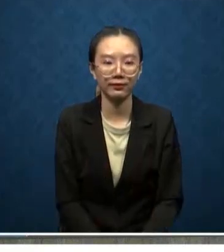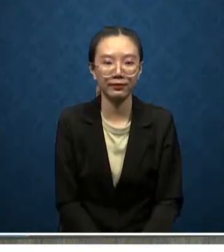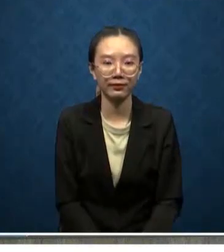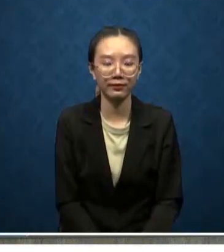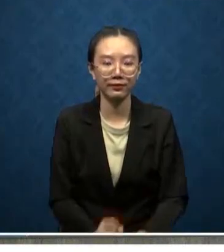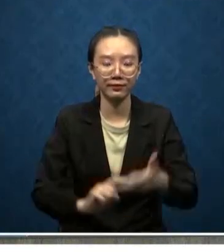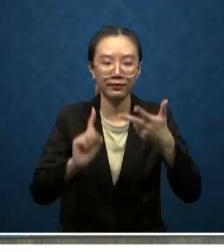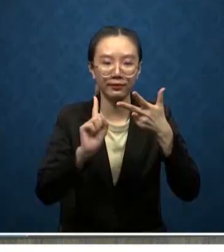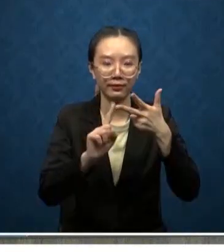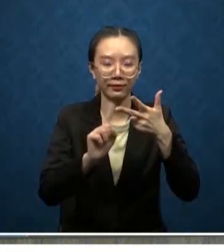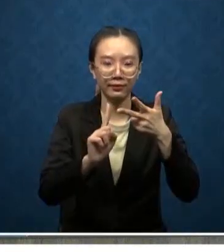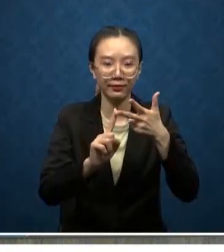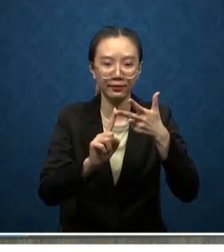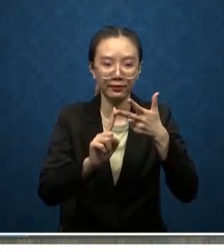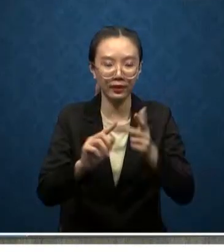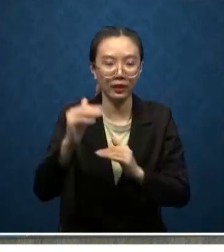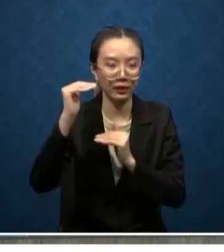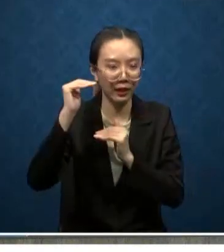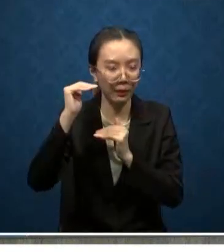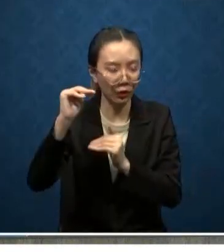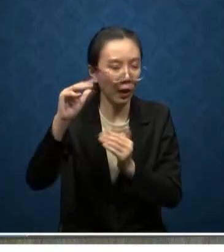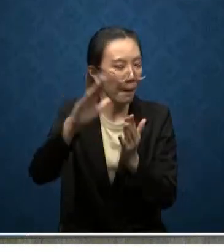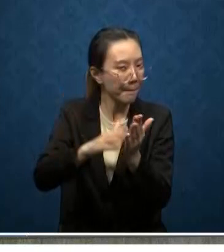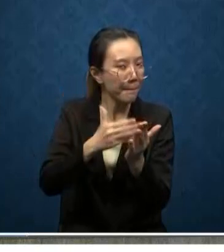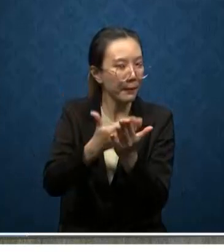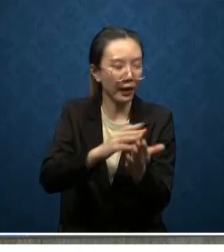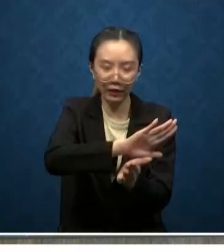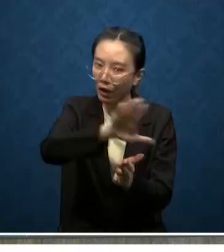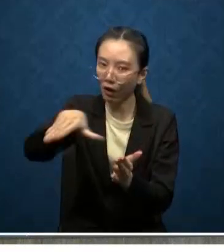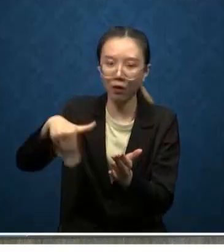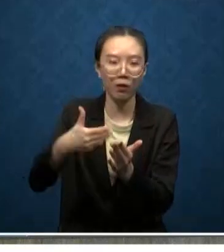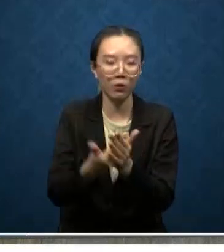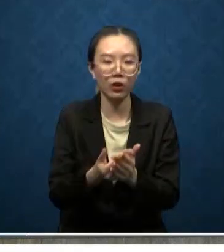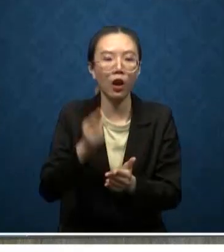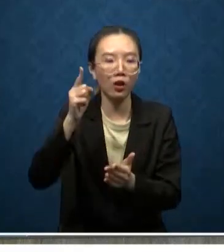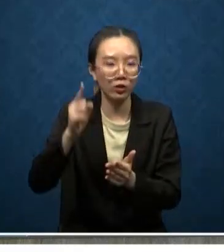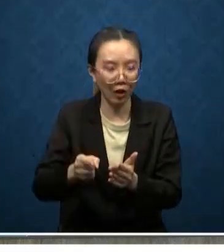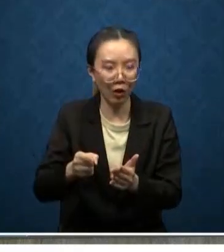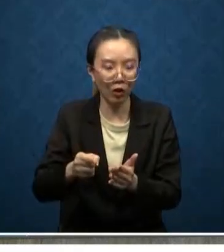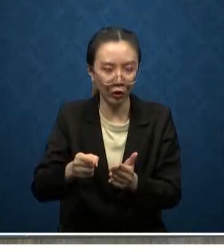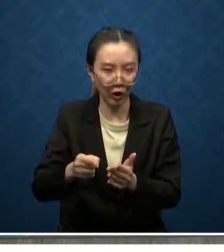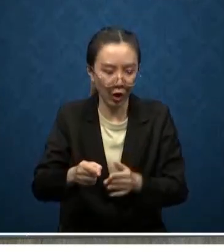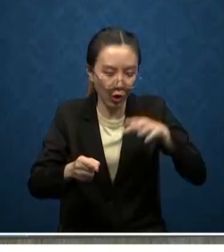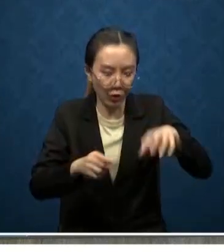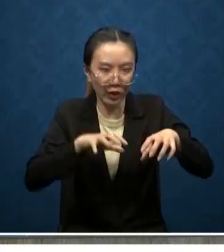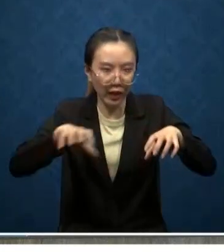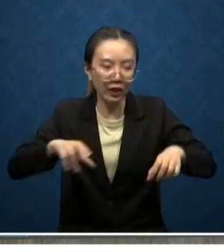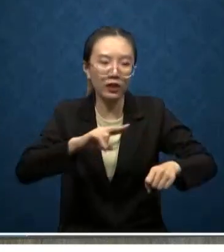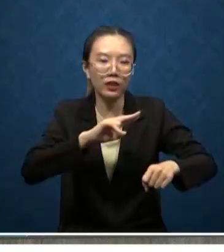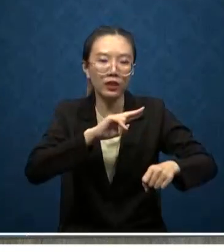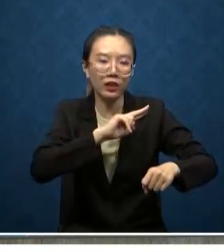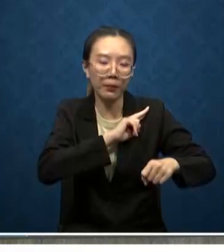ประเด็นที่ 3กำหนดให้ทุกแผนงานหรือโครงการต้องระบุหน่วยงานรับผิดชอบ